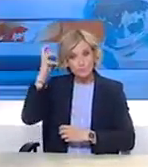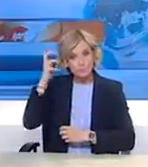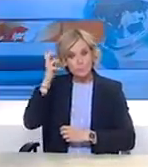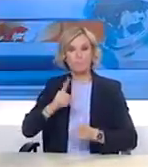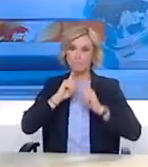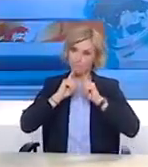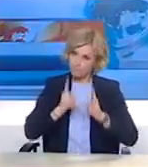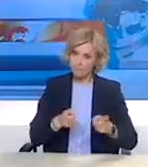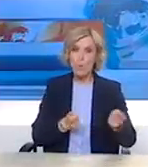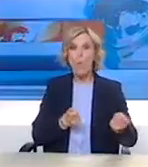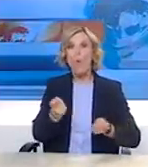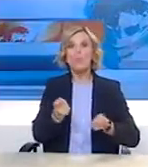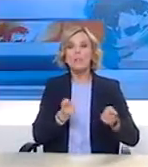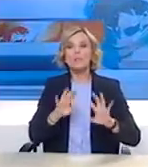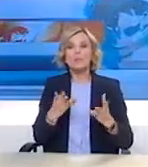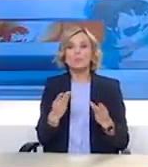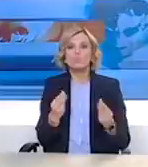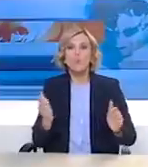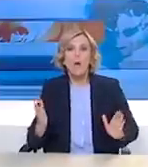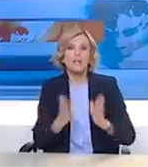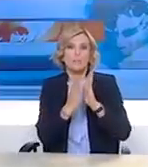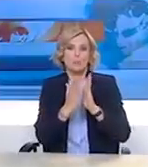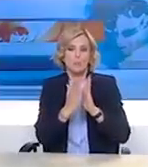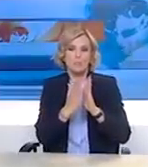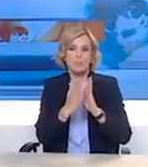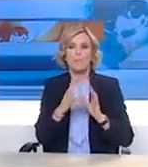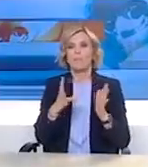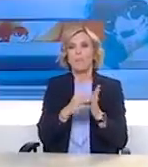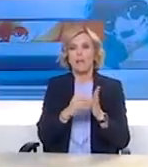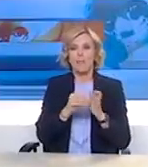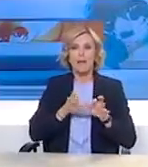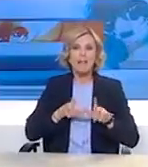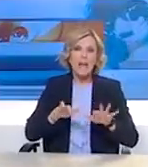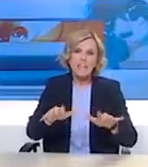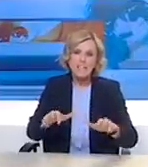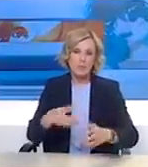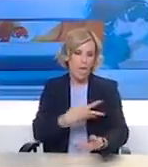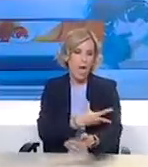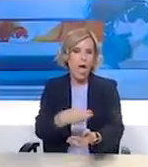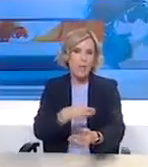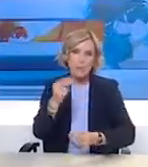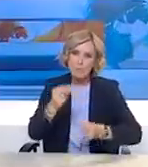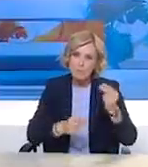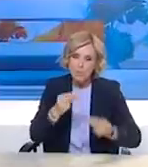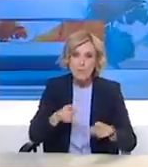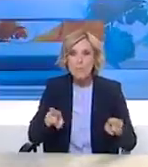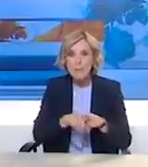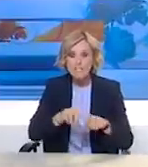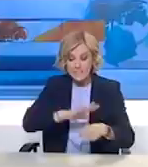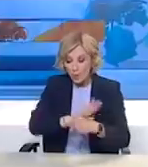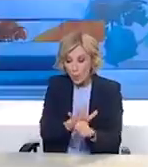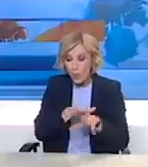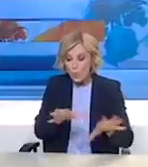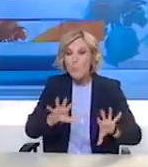οδηγίες αντιμετώπισης ασθενών με κακοήθειες συμπαγών οργάνων ή αιματολογικές κακοήθειες και τη νέα νόσο